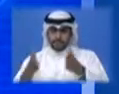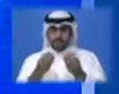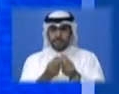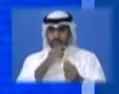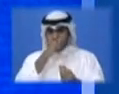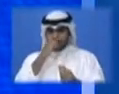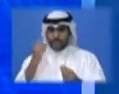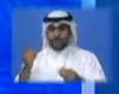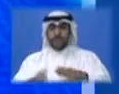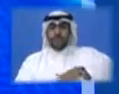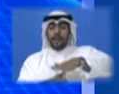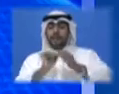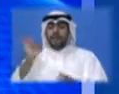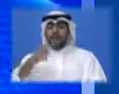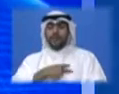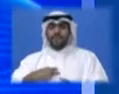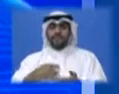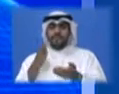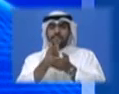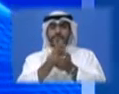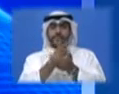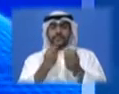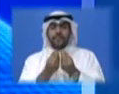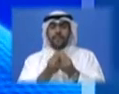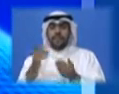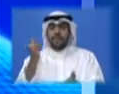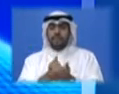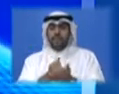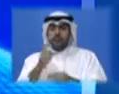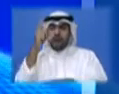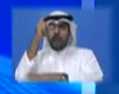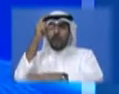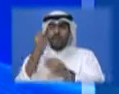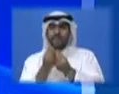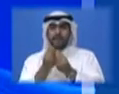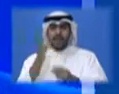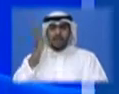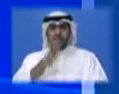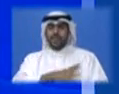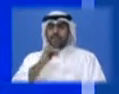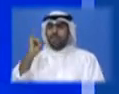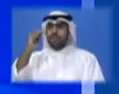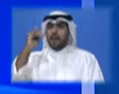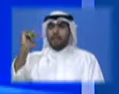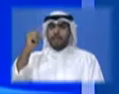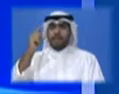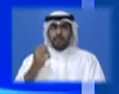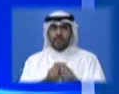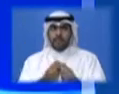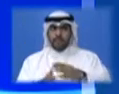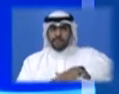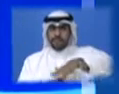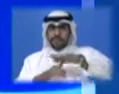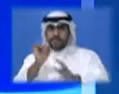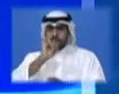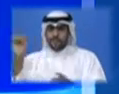الوزراء ووزير الداخلية ووزير الأوقاف والشؤون الإسلامية بالوكالة الشيخ محمد الخالد الصباح رئيس اللجنة